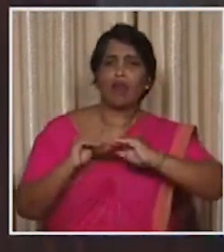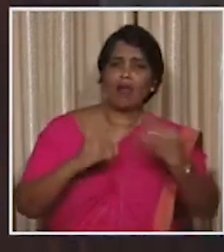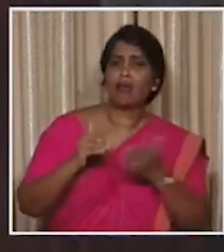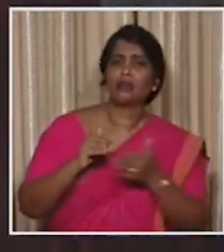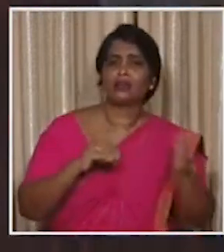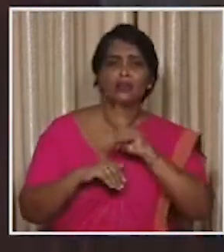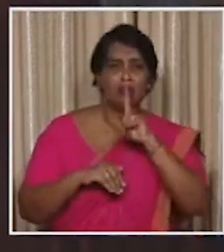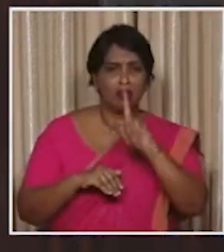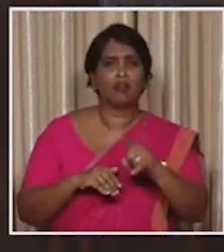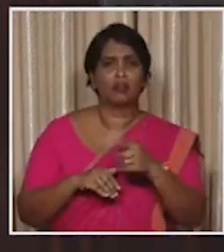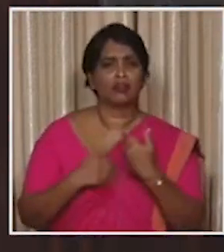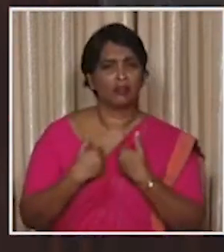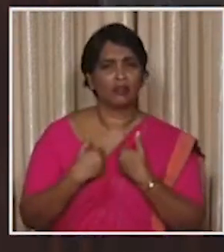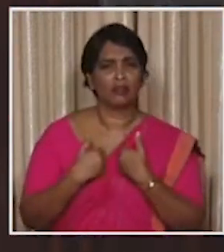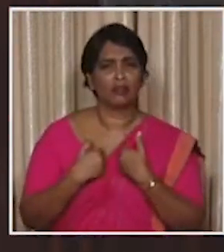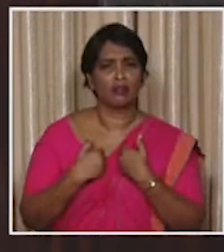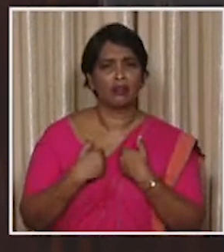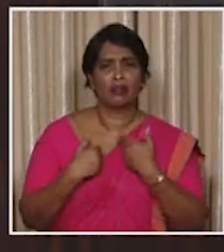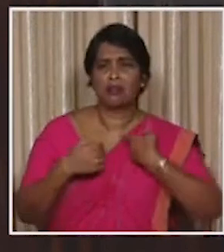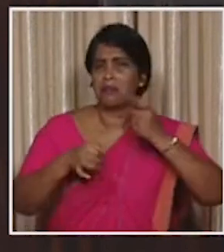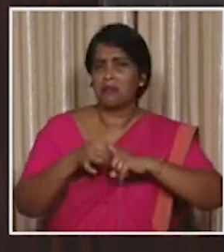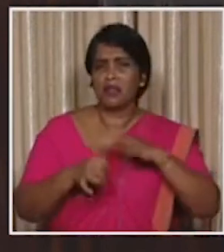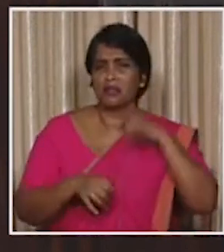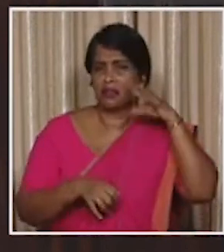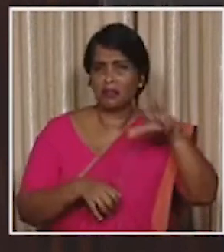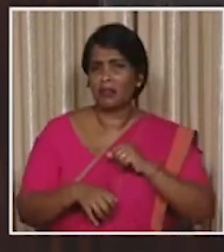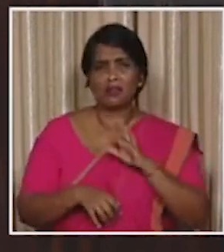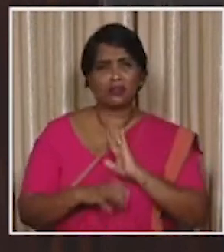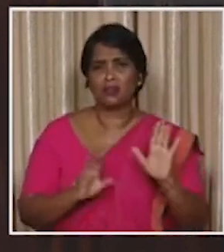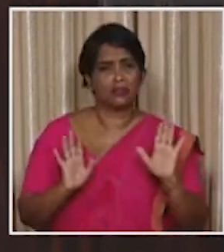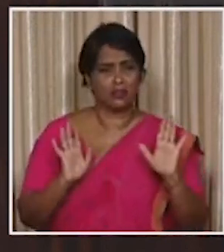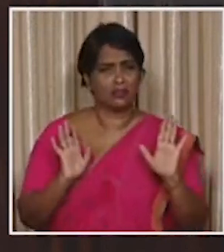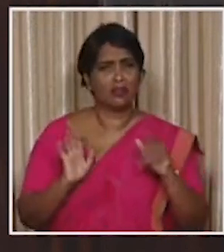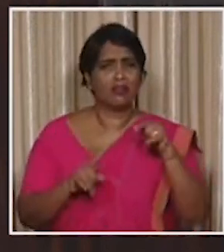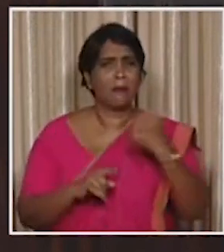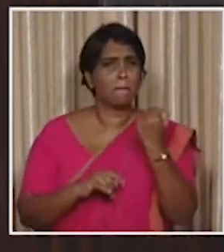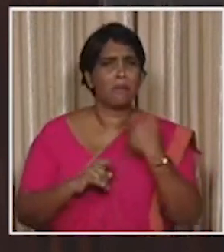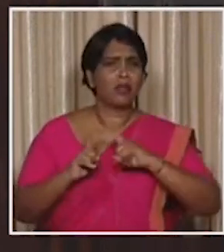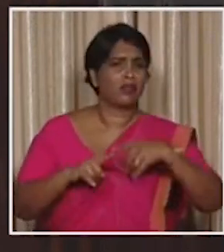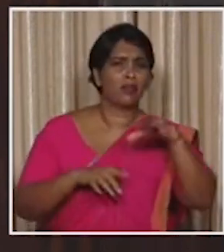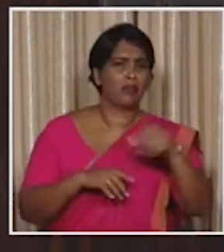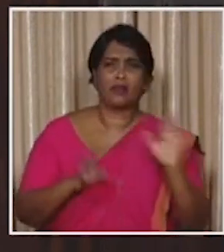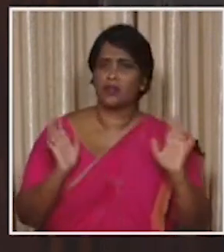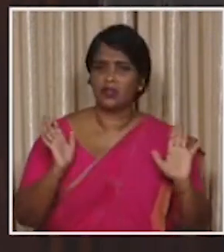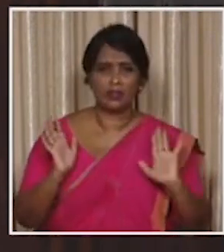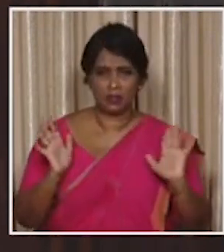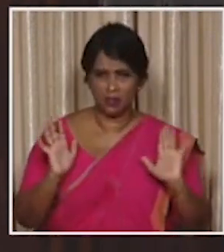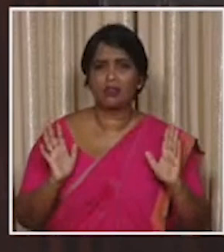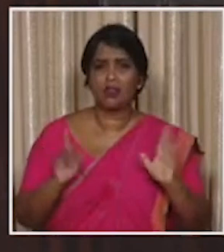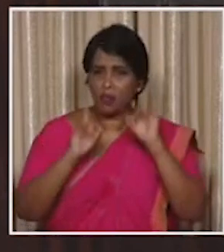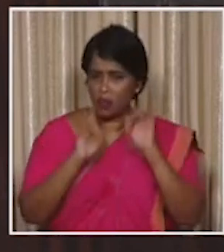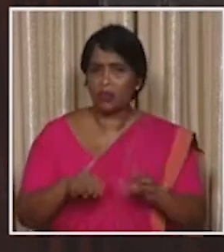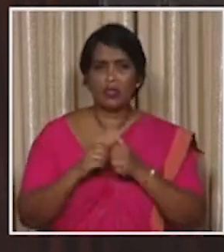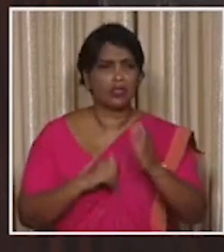eka kiyandai pointer porta kianda. Naththam I am not using that power for anything else. I never have done that, sir. Please give us when